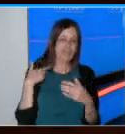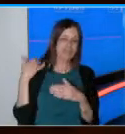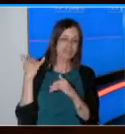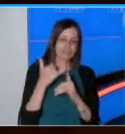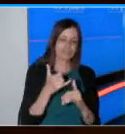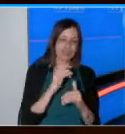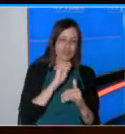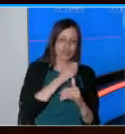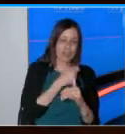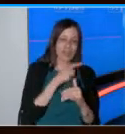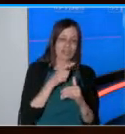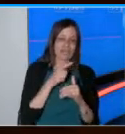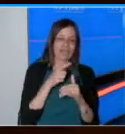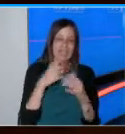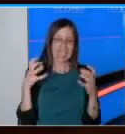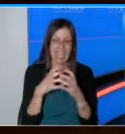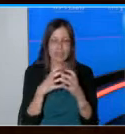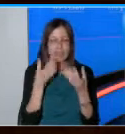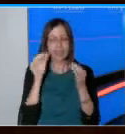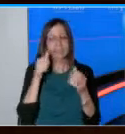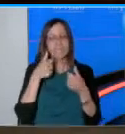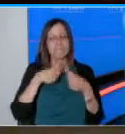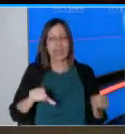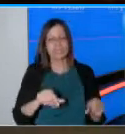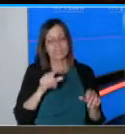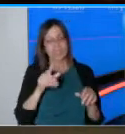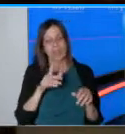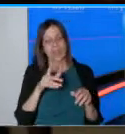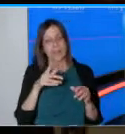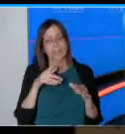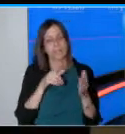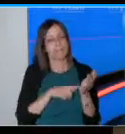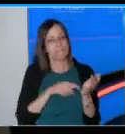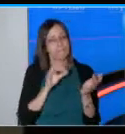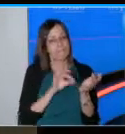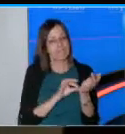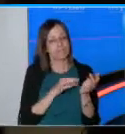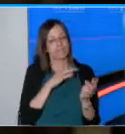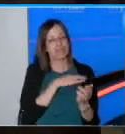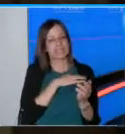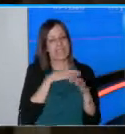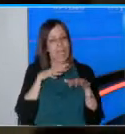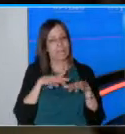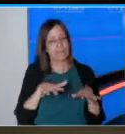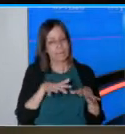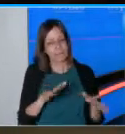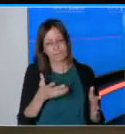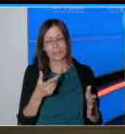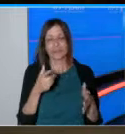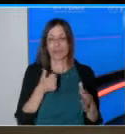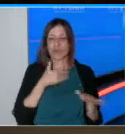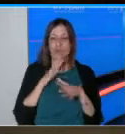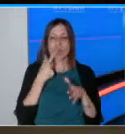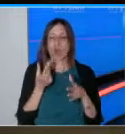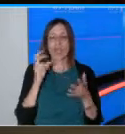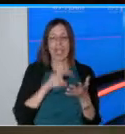מיני יחידות מיוחדות, שהם רק פלסטר לפצע המדמם. כן, נזכיר שראש הממשלה היה באום ואמר, אנחנו לא קיים כל